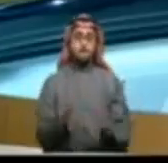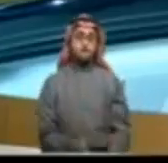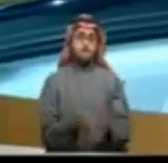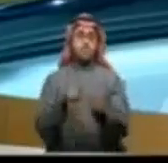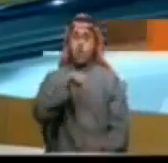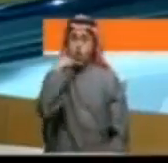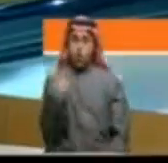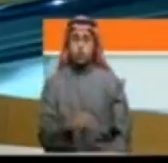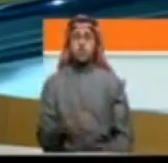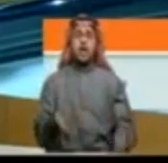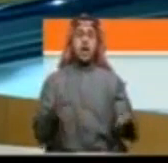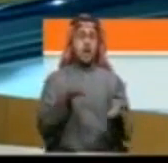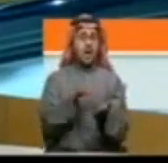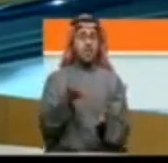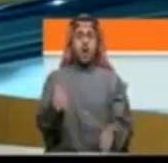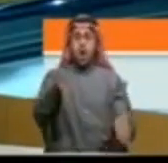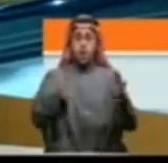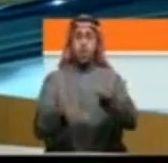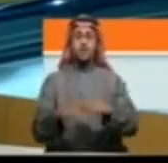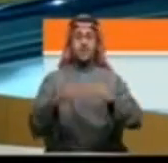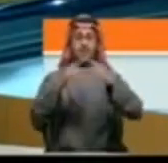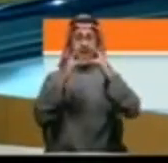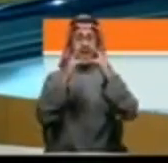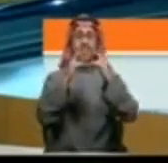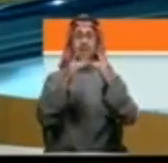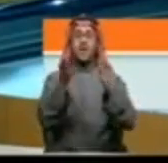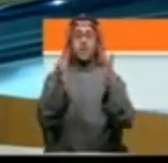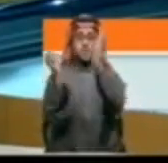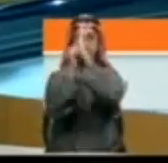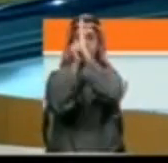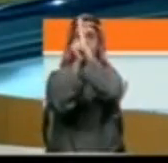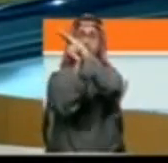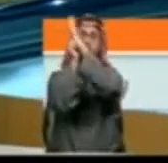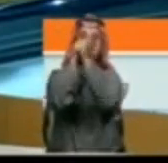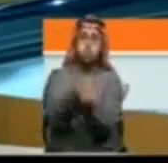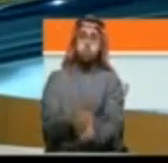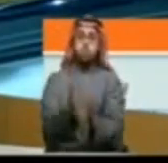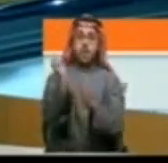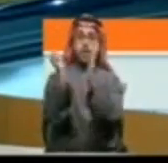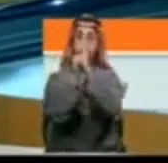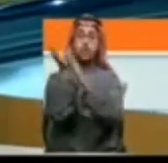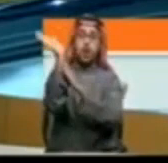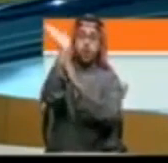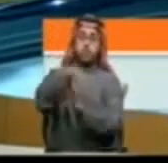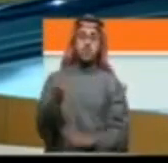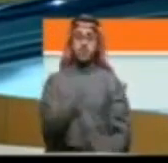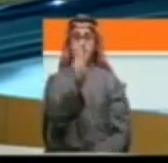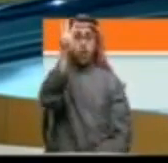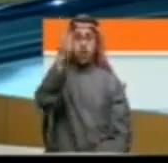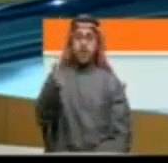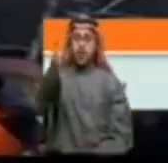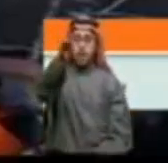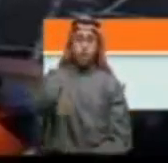وفي روسيا ارتفعت حصيلة ضحايا حادث انهيار إحدى البنايات السكنية بمدينة ماغنيتا غوريسك إلى 37